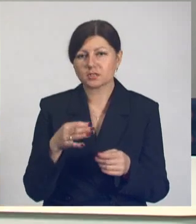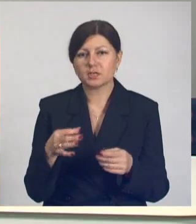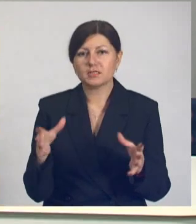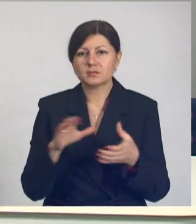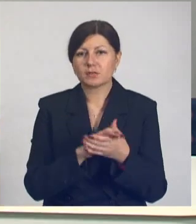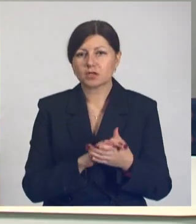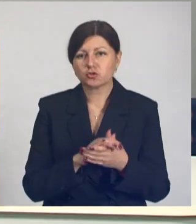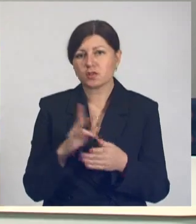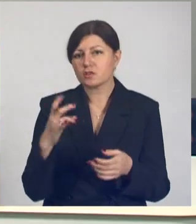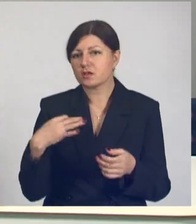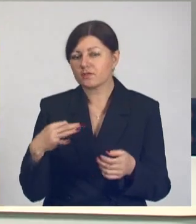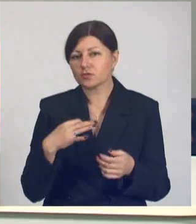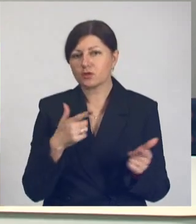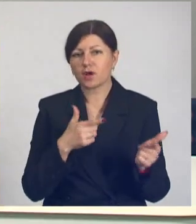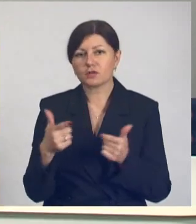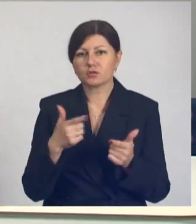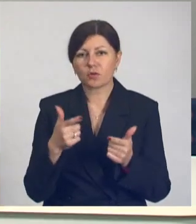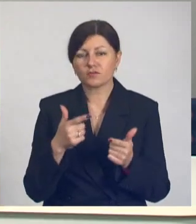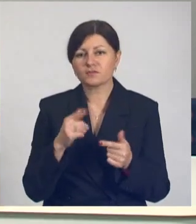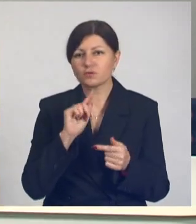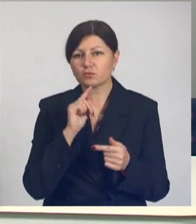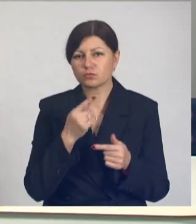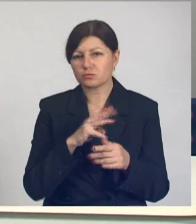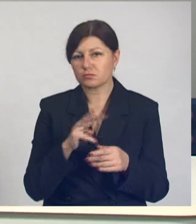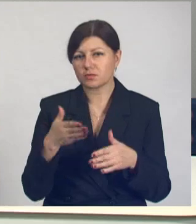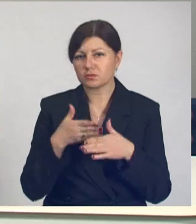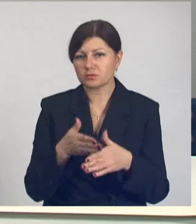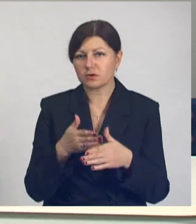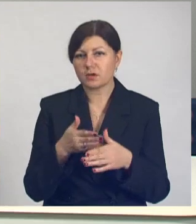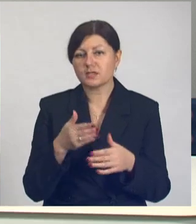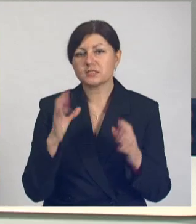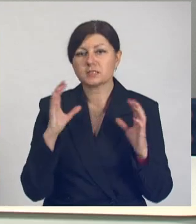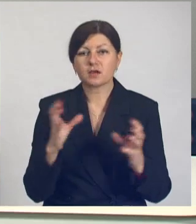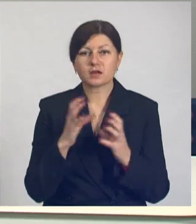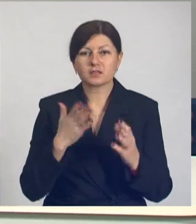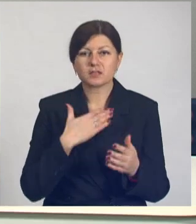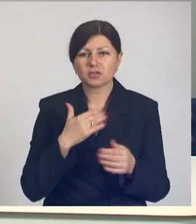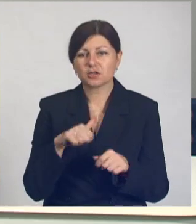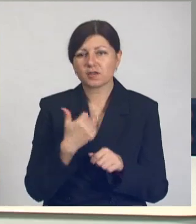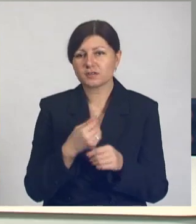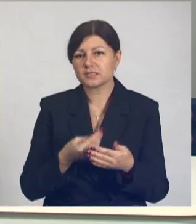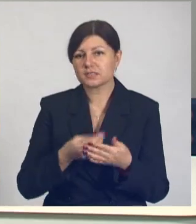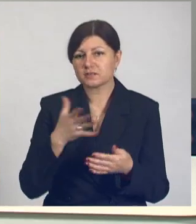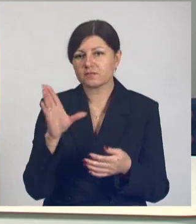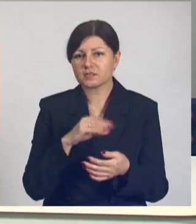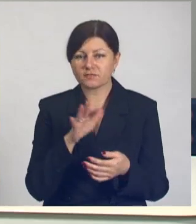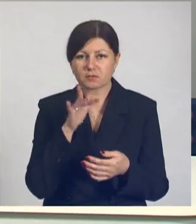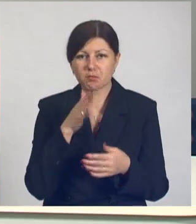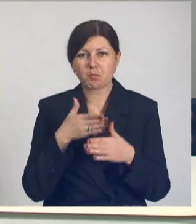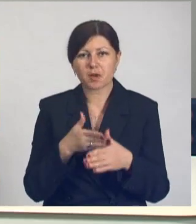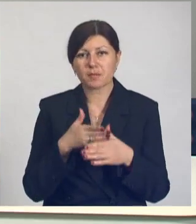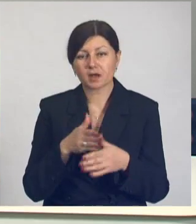Сплоченность, неравнодушие, готовность откликнуться в трудную минуту. Сохранить наши главные ценности и ориентиры во все времена помогала